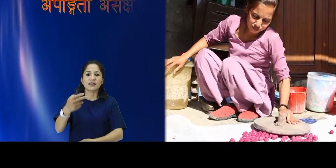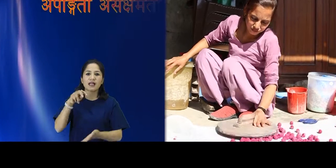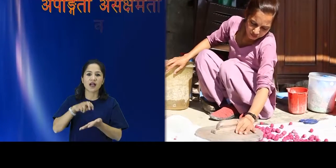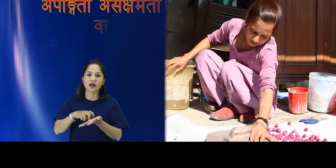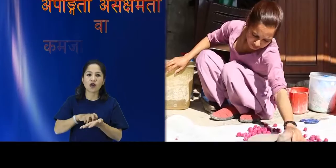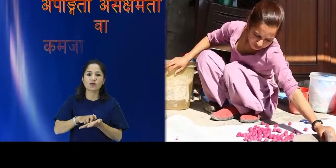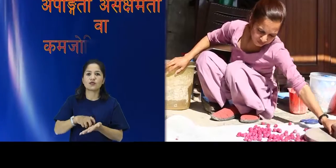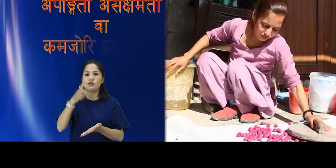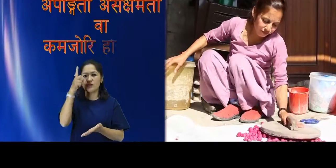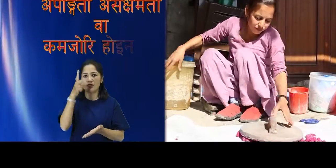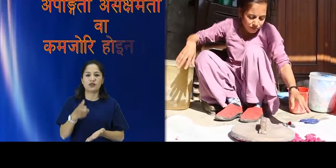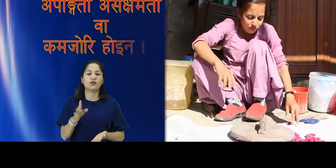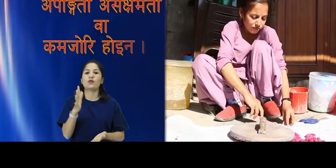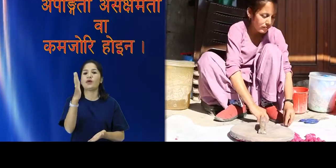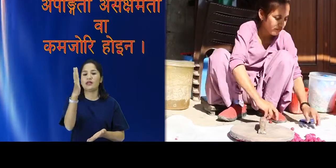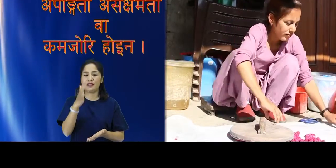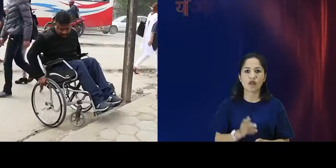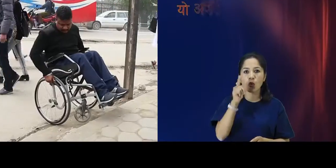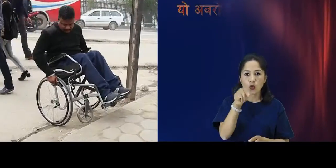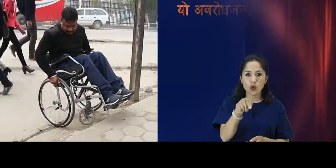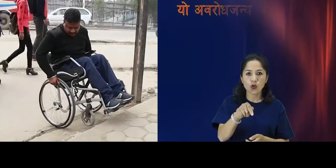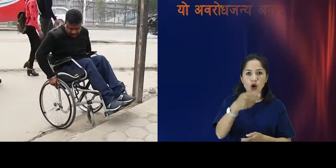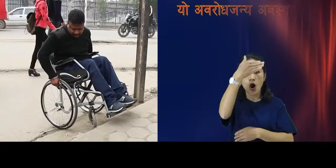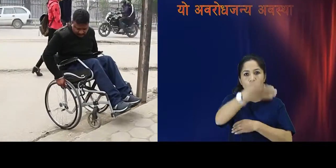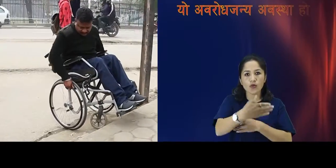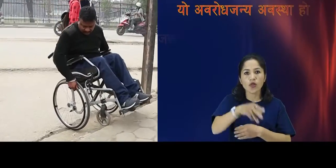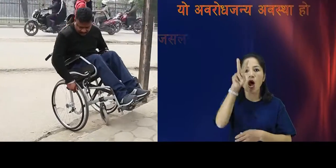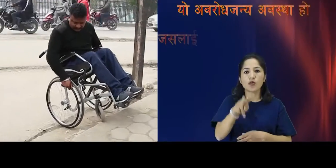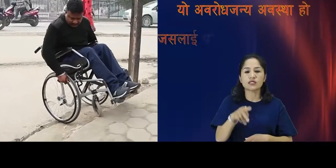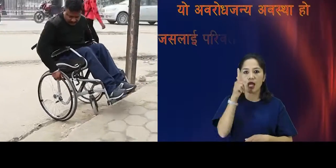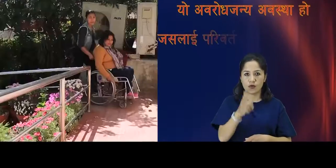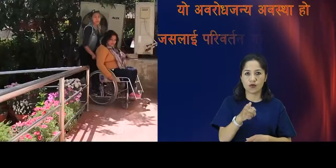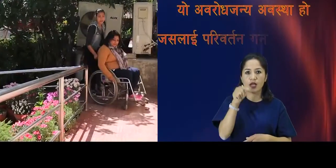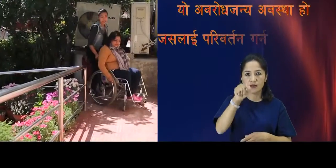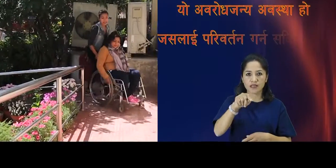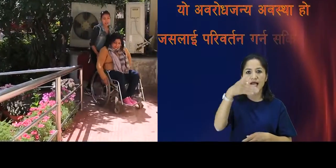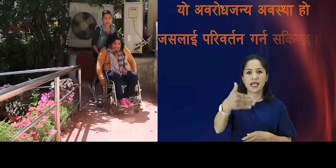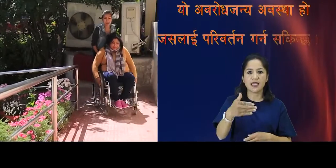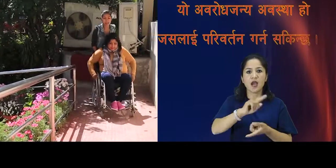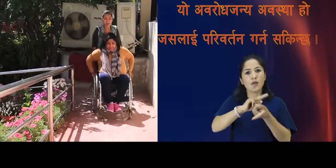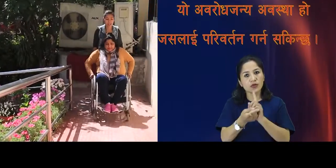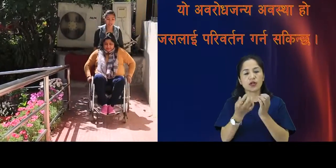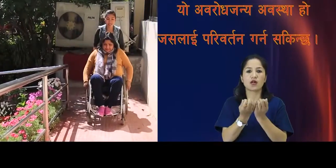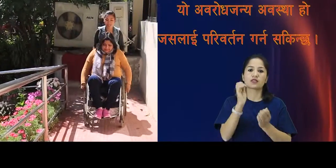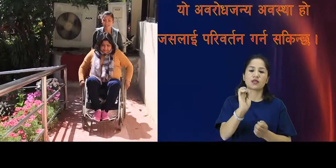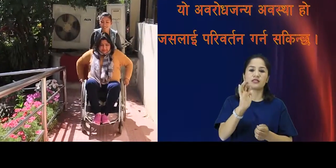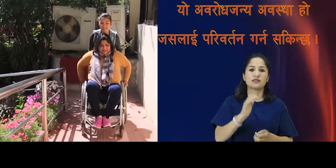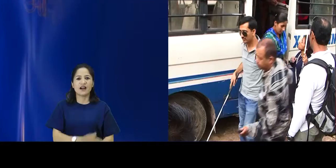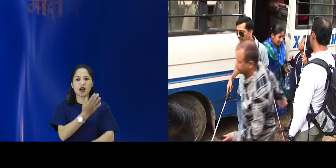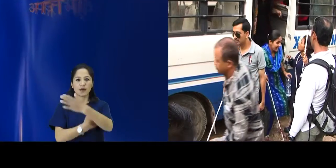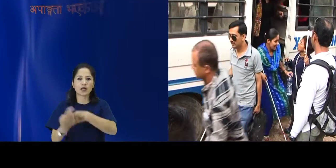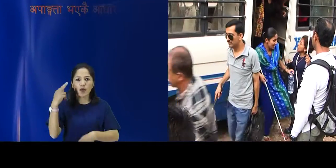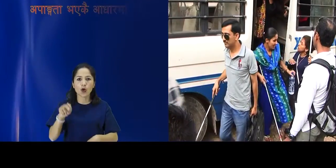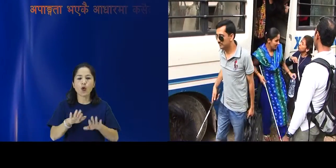अपांगता असक्षेम्तावा कमजुरी होईना यो अबरुद जन्य अबस्ता हो जसलाई परिवर्धन गर्ना सक्षा